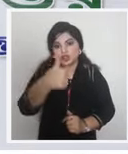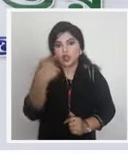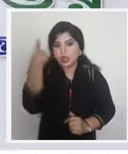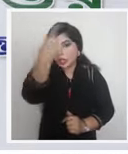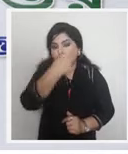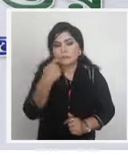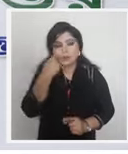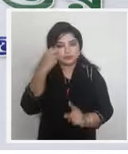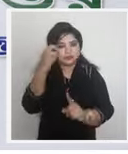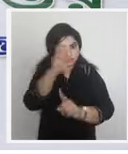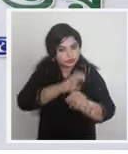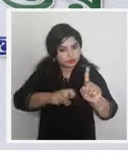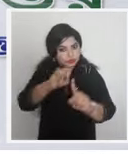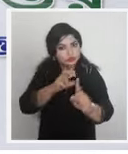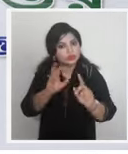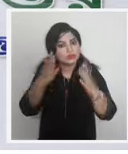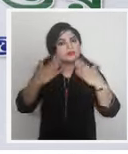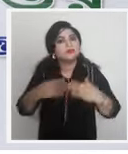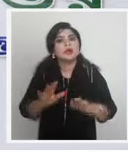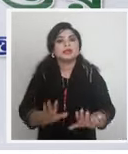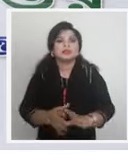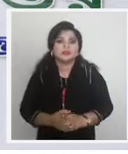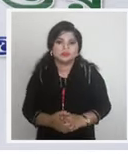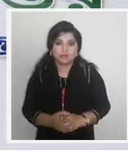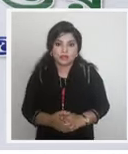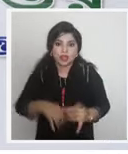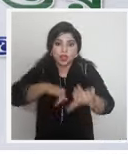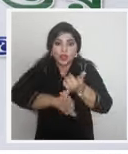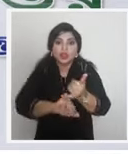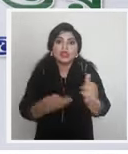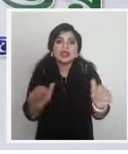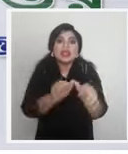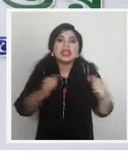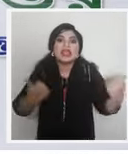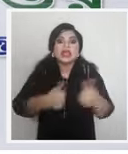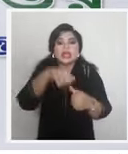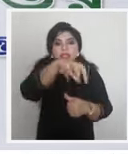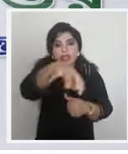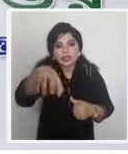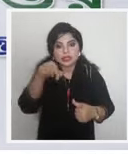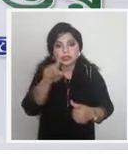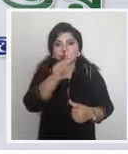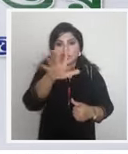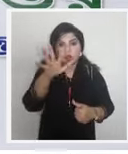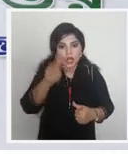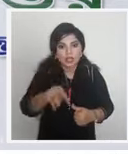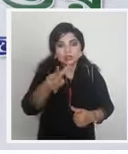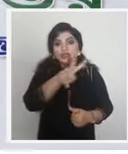7,20,896 জন।